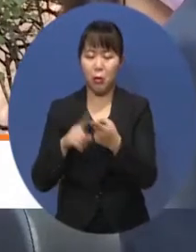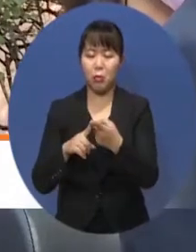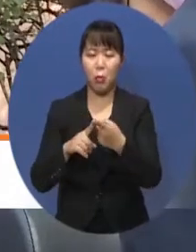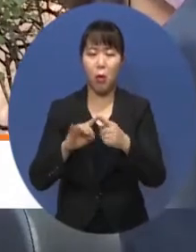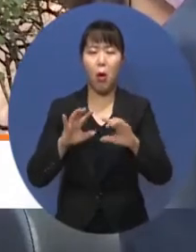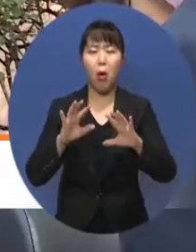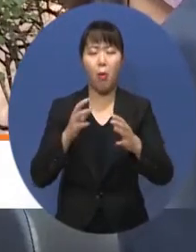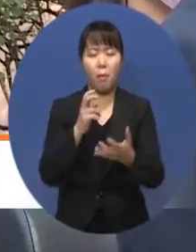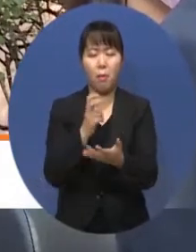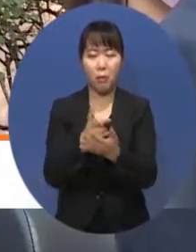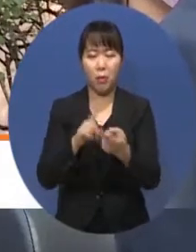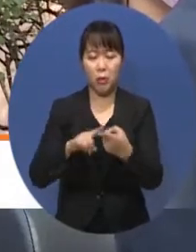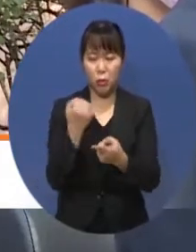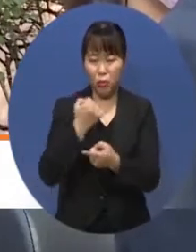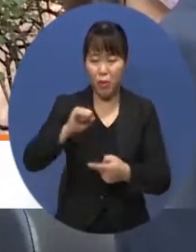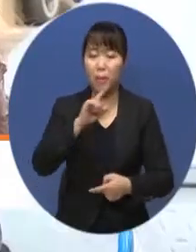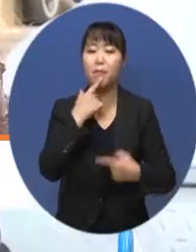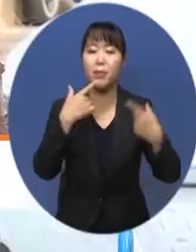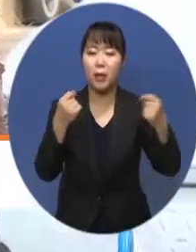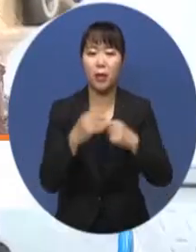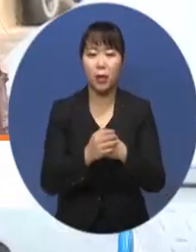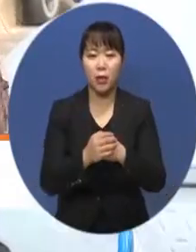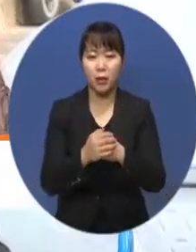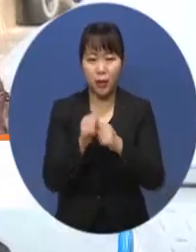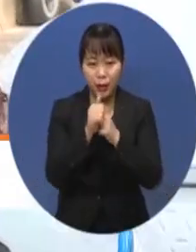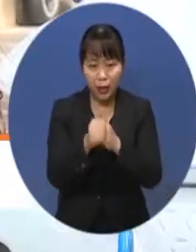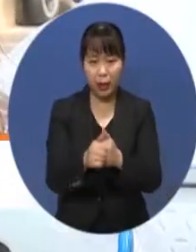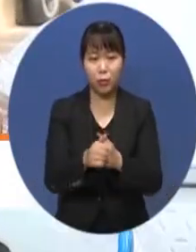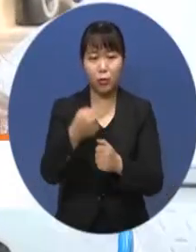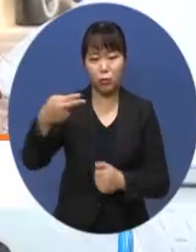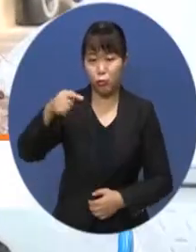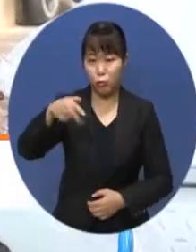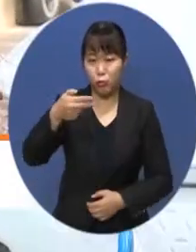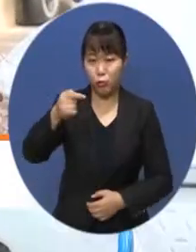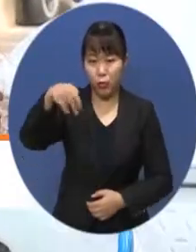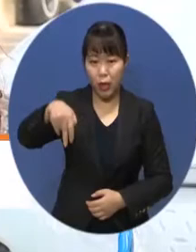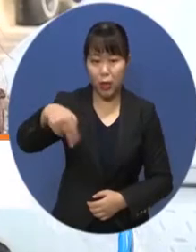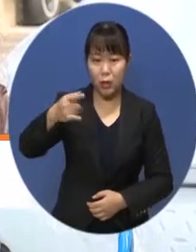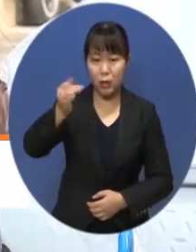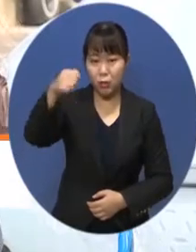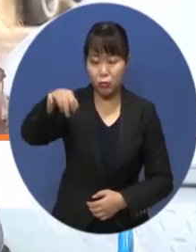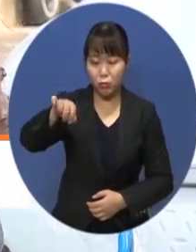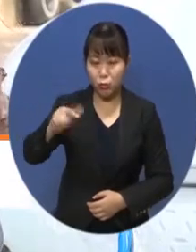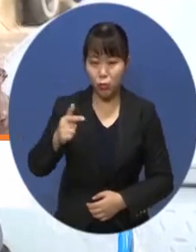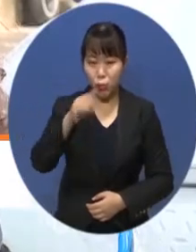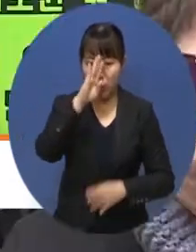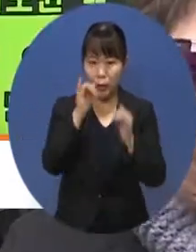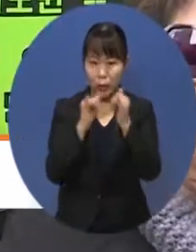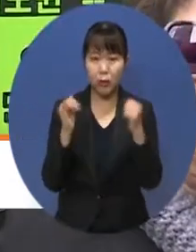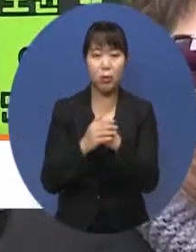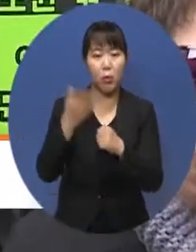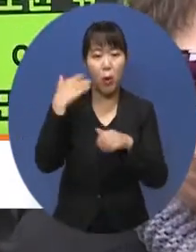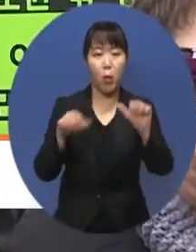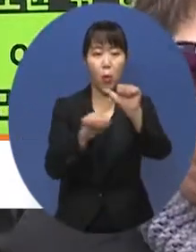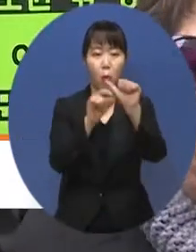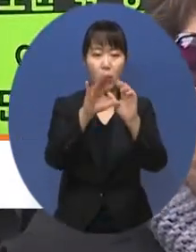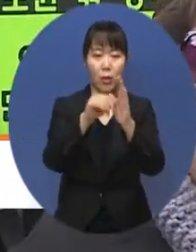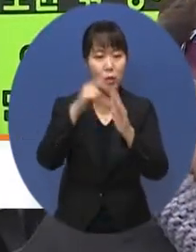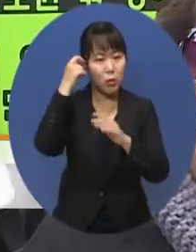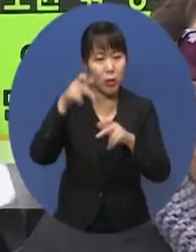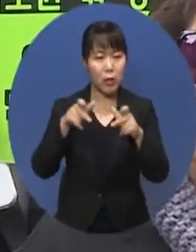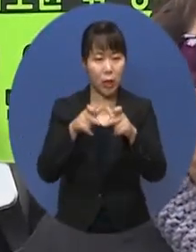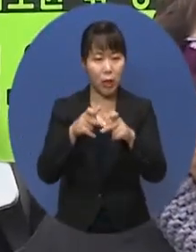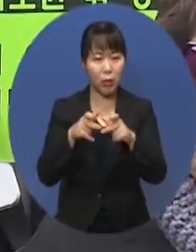있습니다. 이러한 법원의 판결에 따라 뚜렛 증후군 환자 A씨는 지난 5월 정신장애로 장애